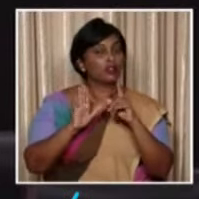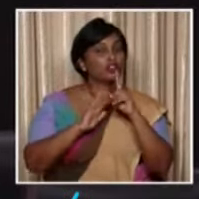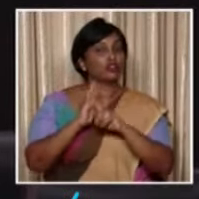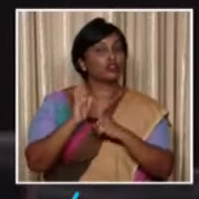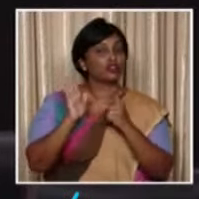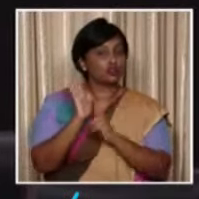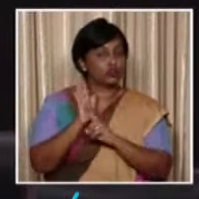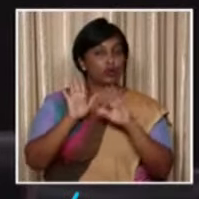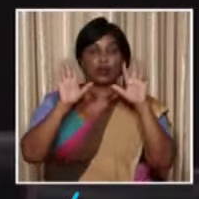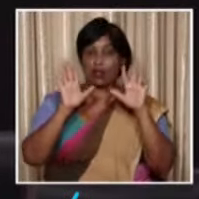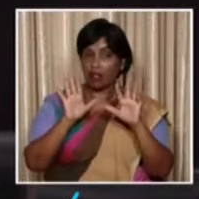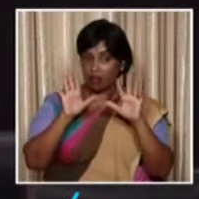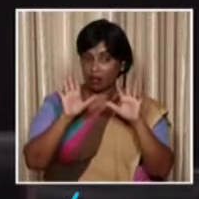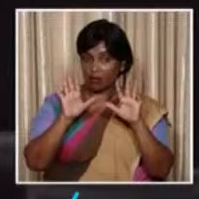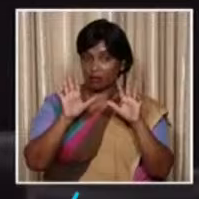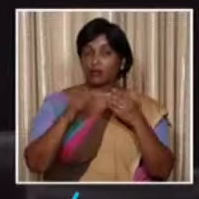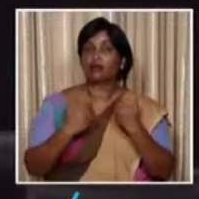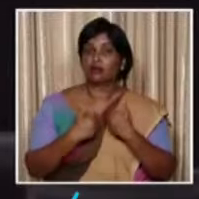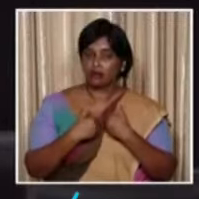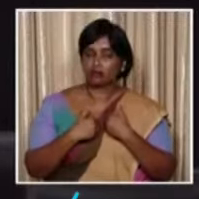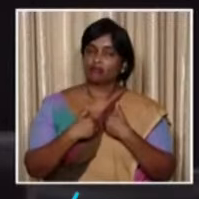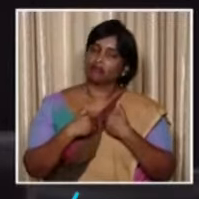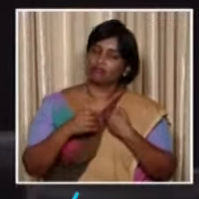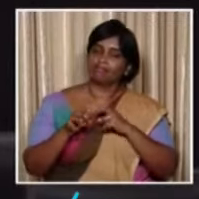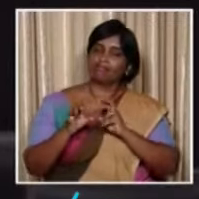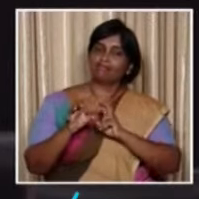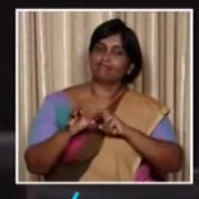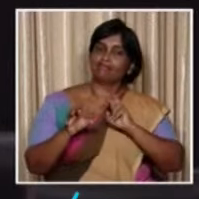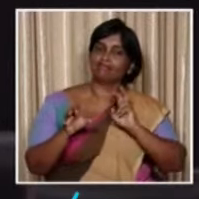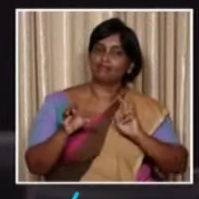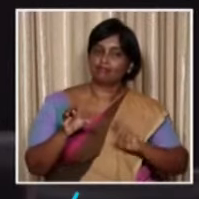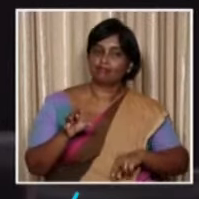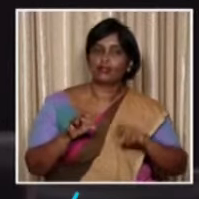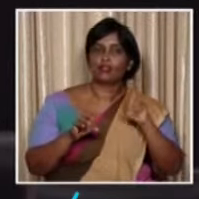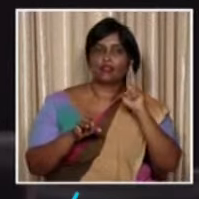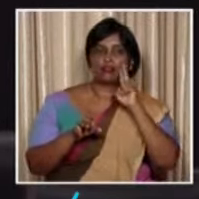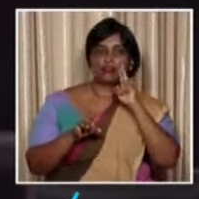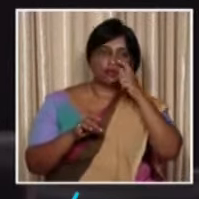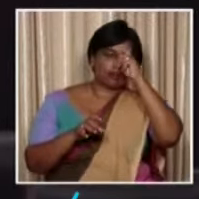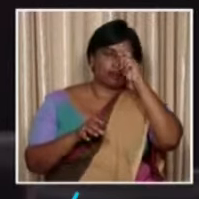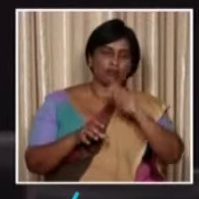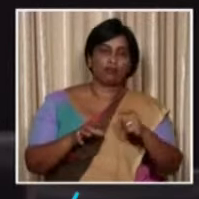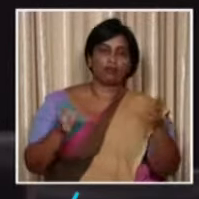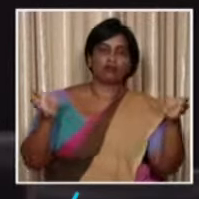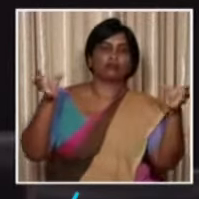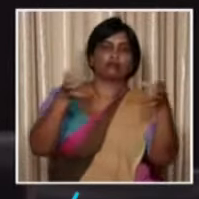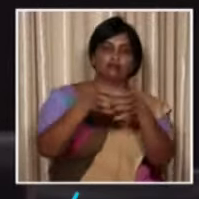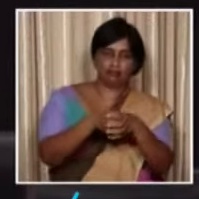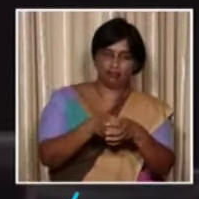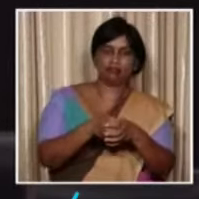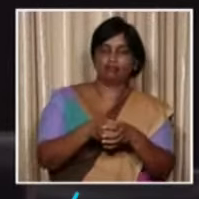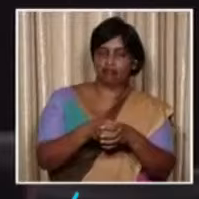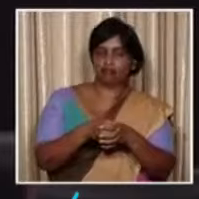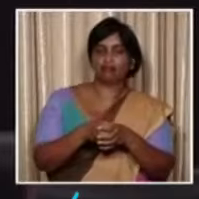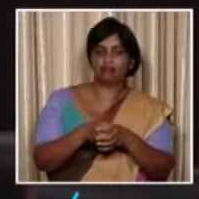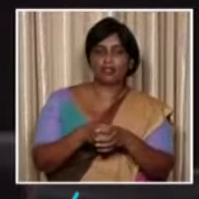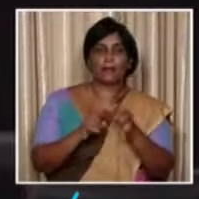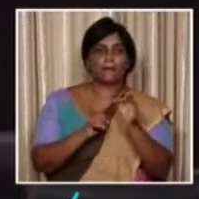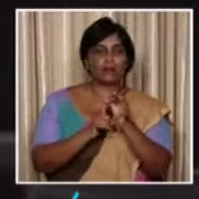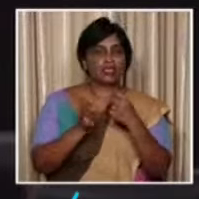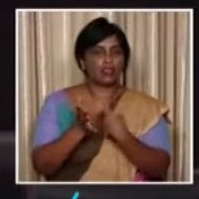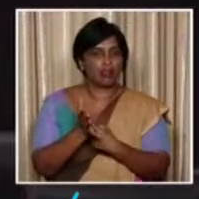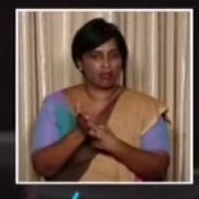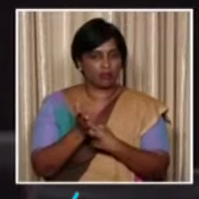ජූලි 9 වෙනදා මම එළියට බහිනවා රනිල් වික්‍රමසිංහ මහත්මයාට කට්ටිය පෙළගස්සා මෙතන ඉන්න ප්‍රසන්න